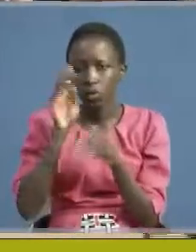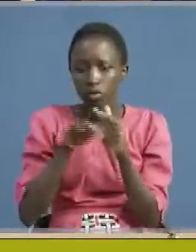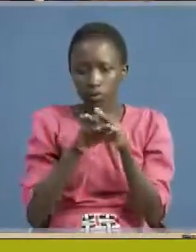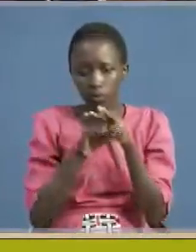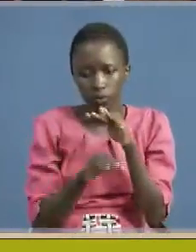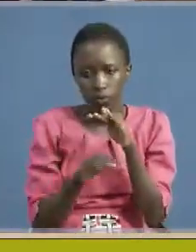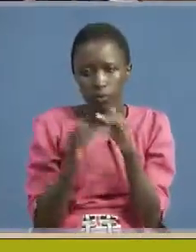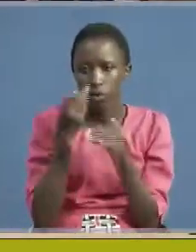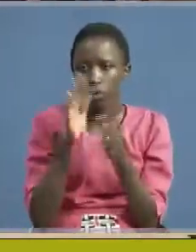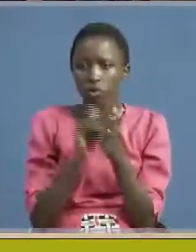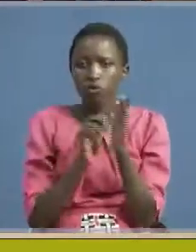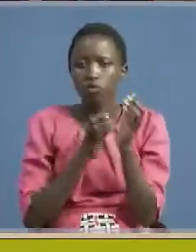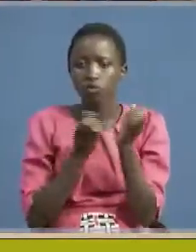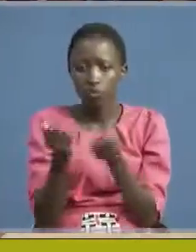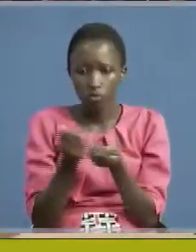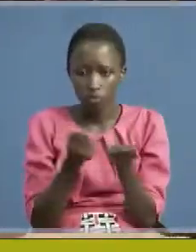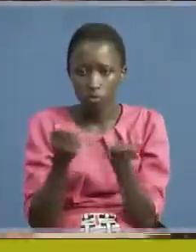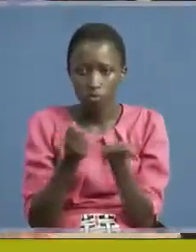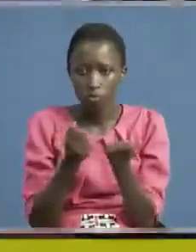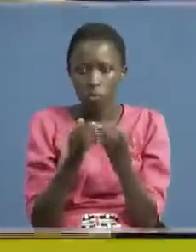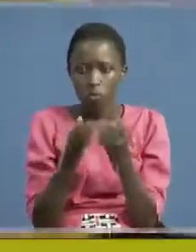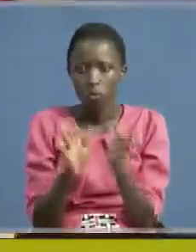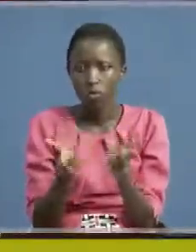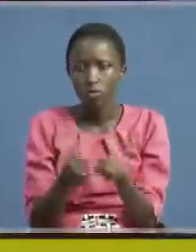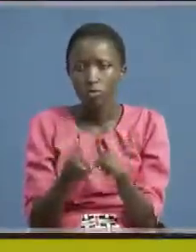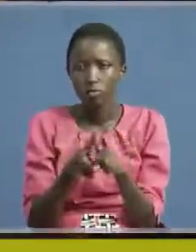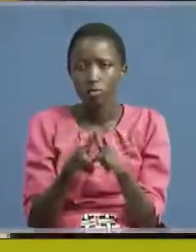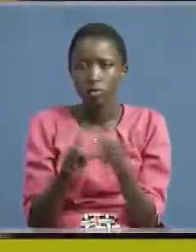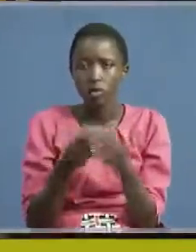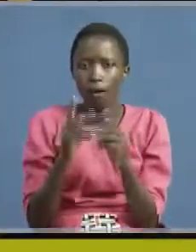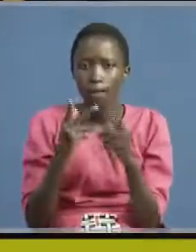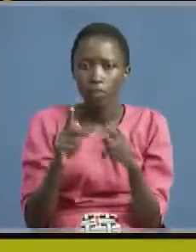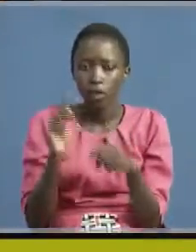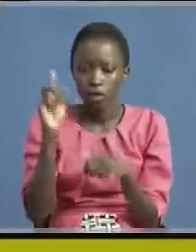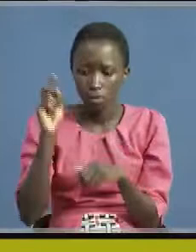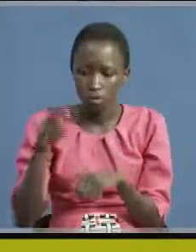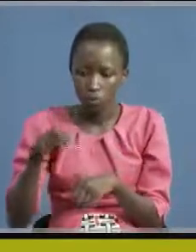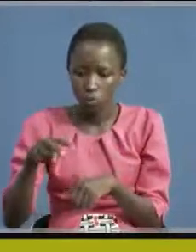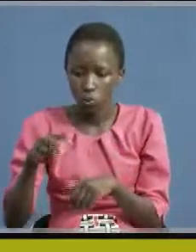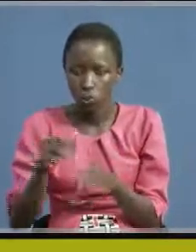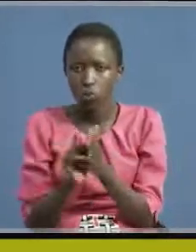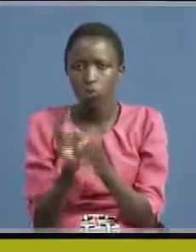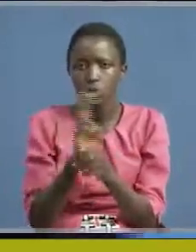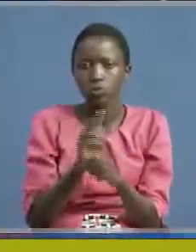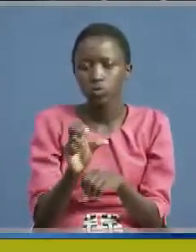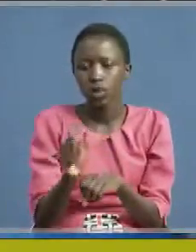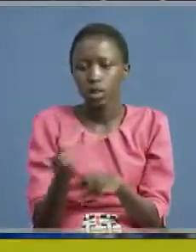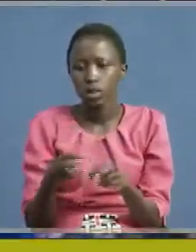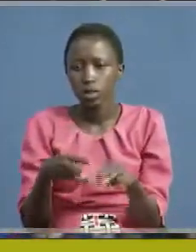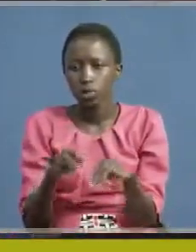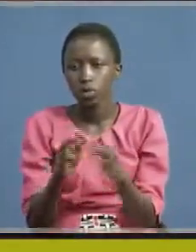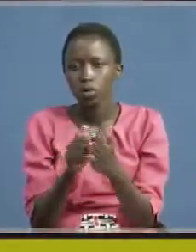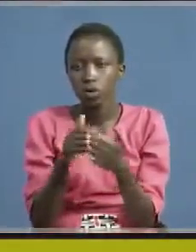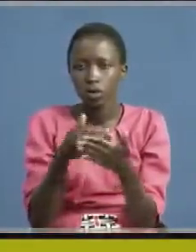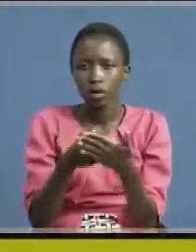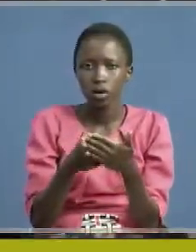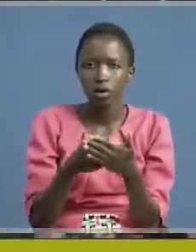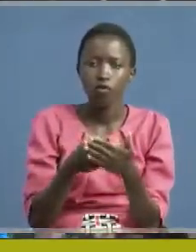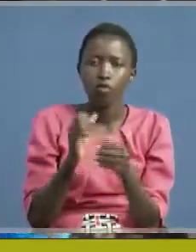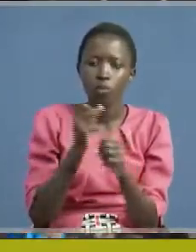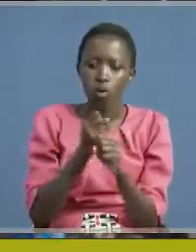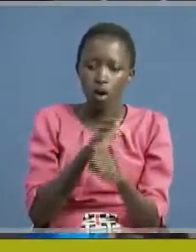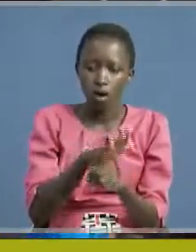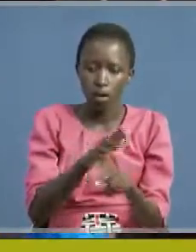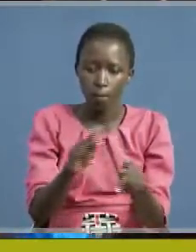wa magari ya uchukuzi wa umma barabarani sawa na abiria kulazimika kutembea au kutumia mbinu mbadala kufika kwenye sehemu zao za